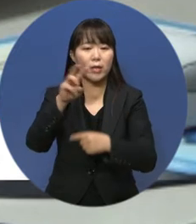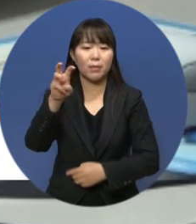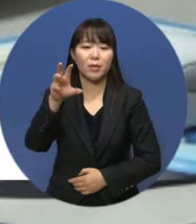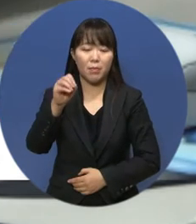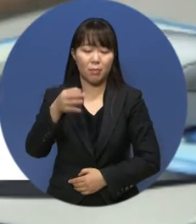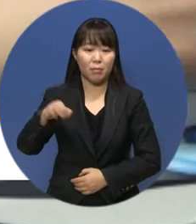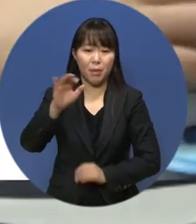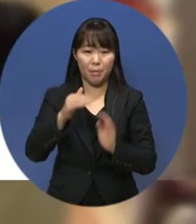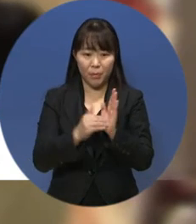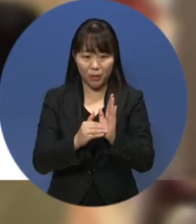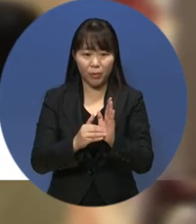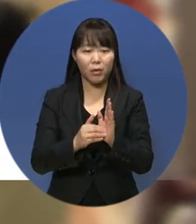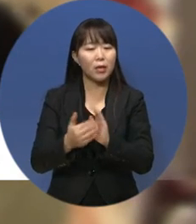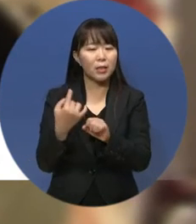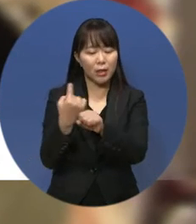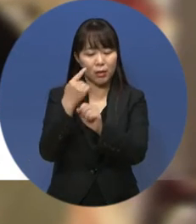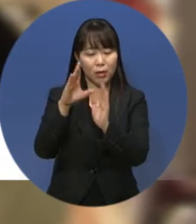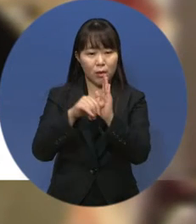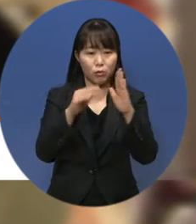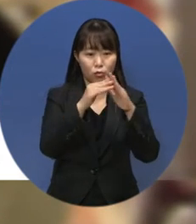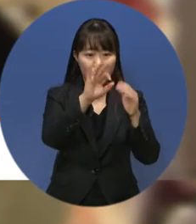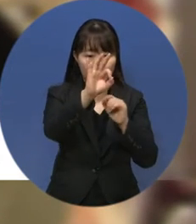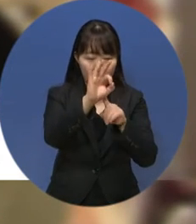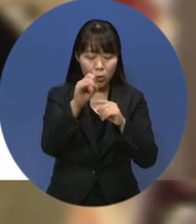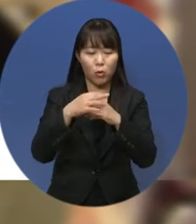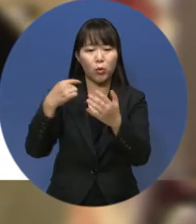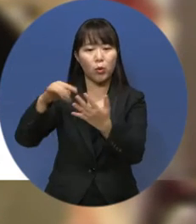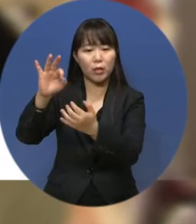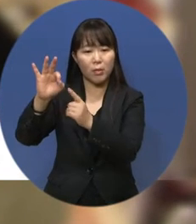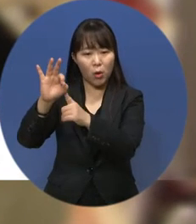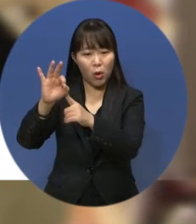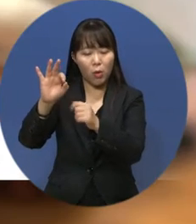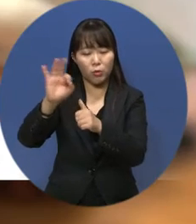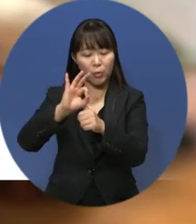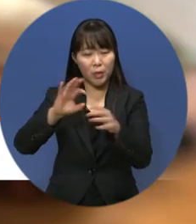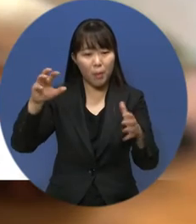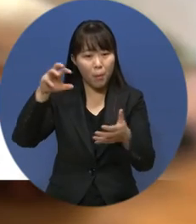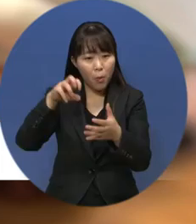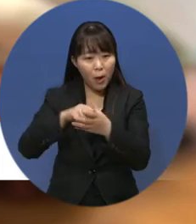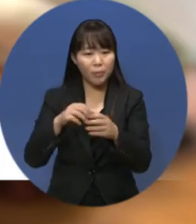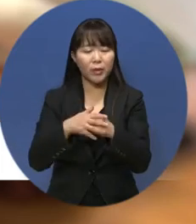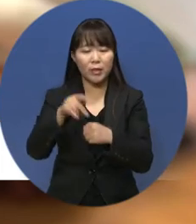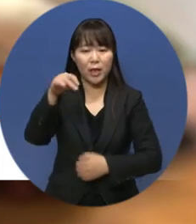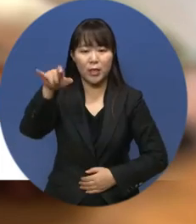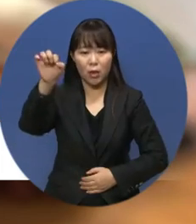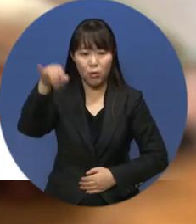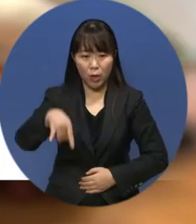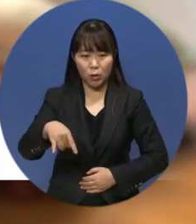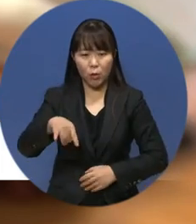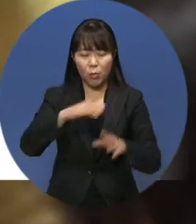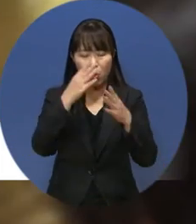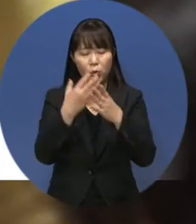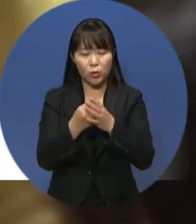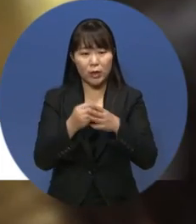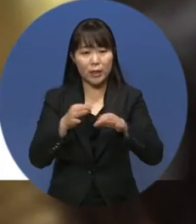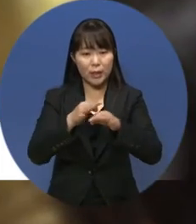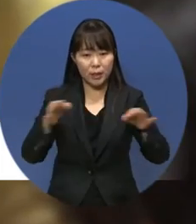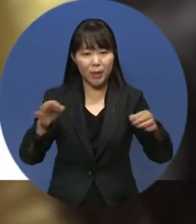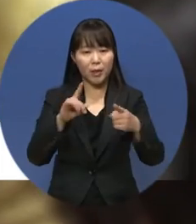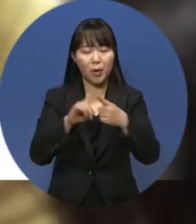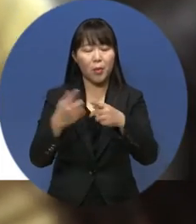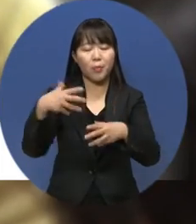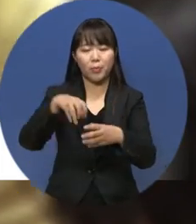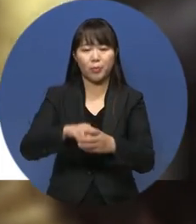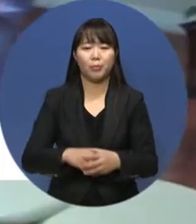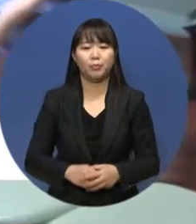인상 했고 지난해 는 주거급여 와 교육 급여 수급자를 포함한 차선이 계층 까지 지급 대상을 확대했습니다